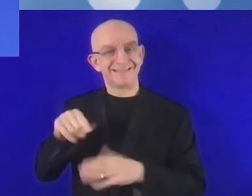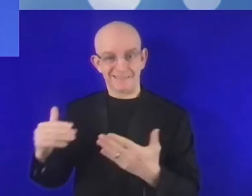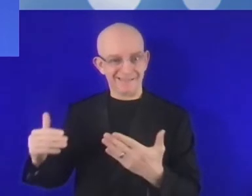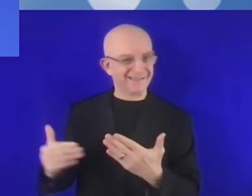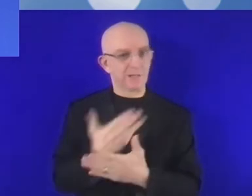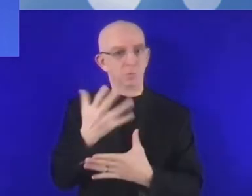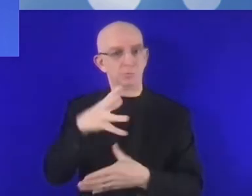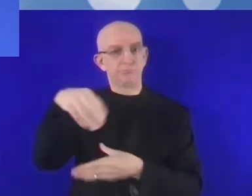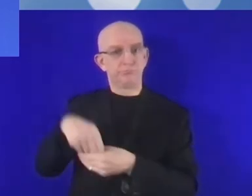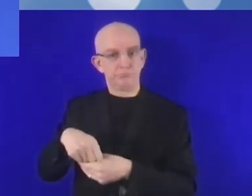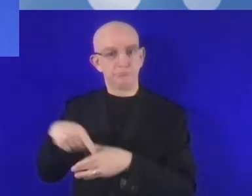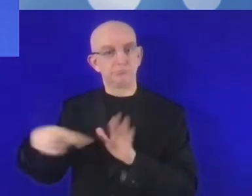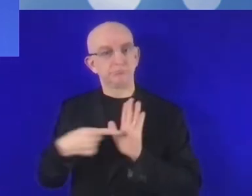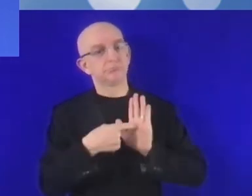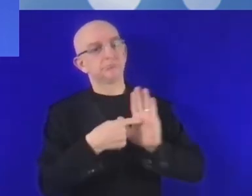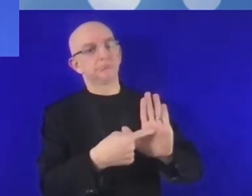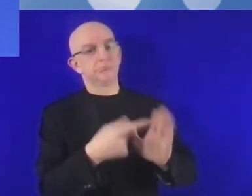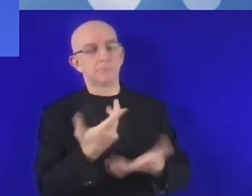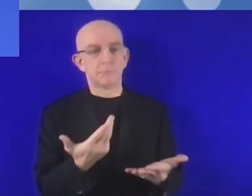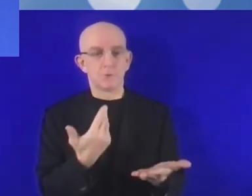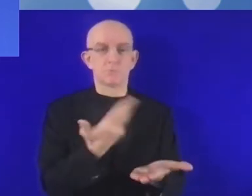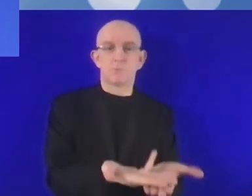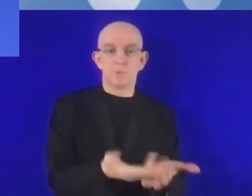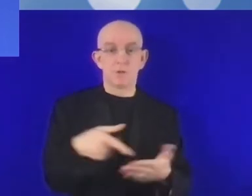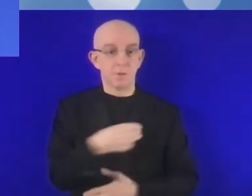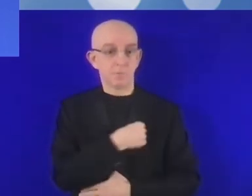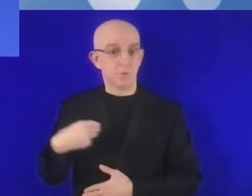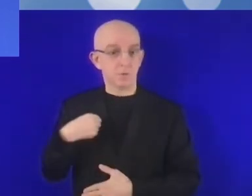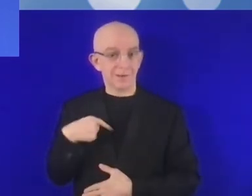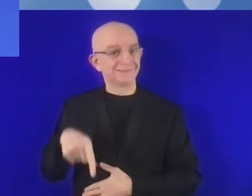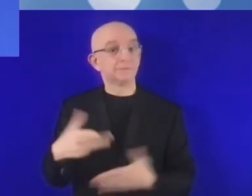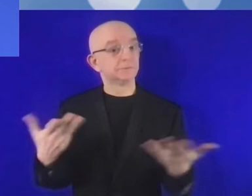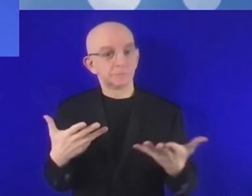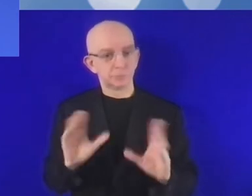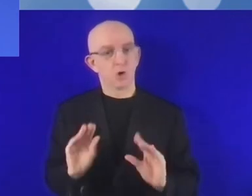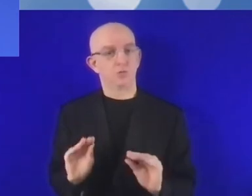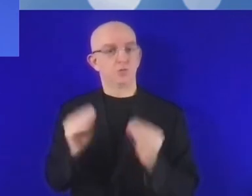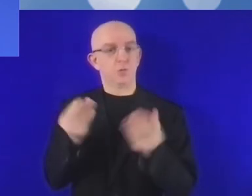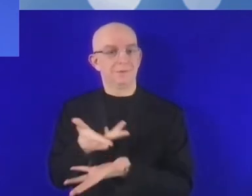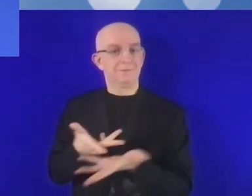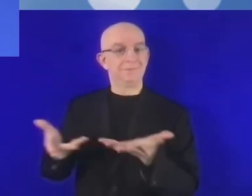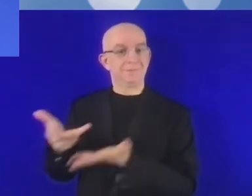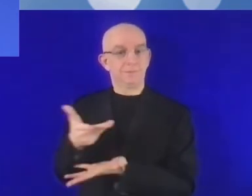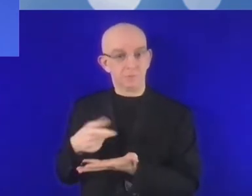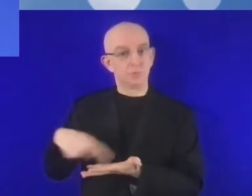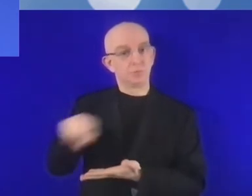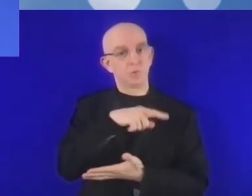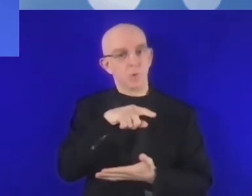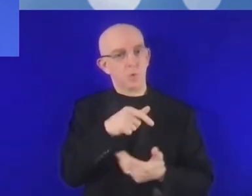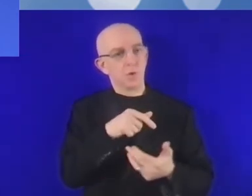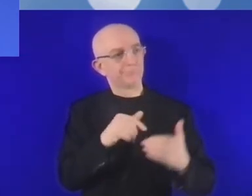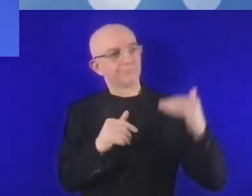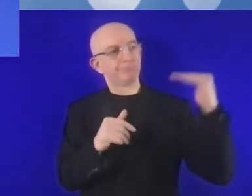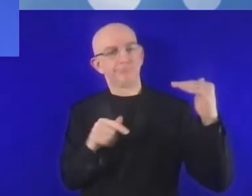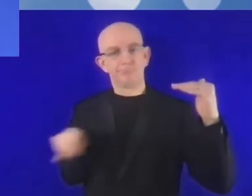اجتماع أو لقاءات المدراء وكبار المسؤولين مع الأوساط الشبابية